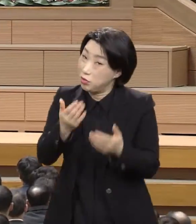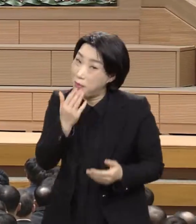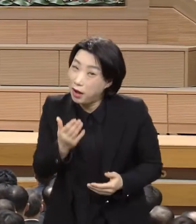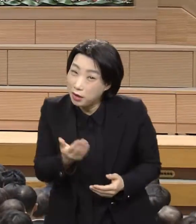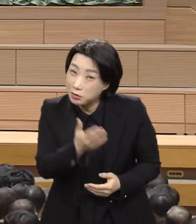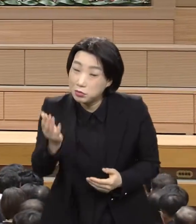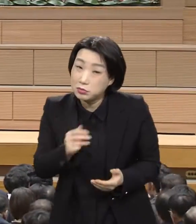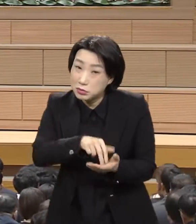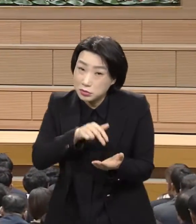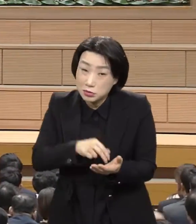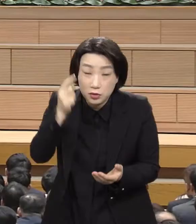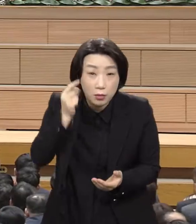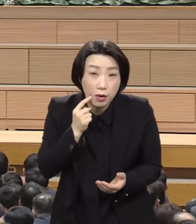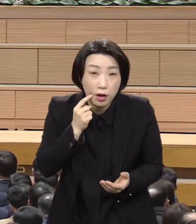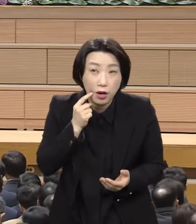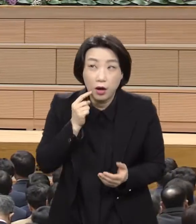그러니까